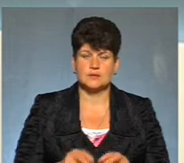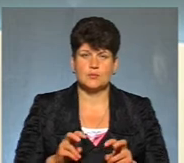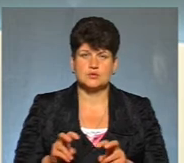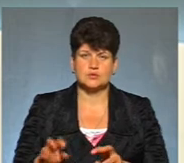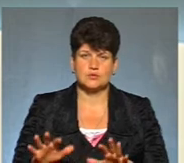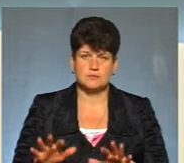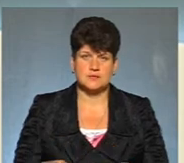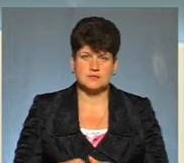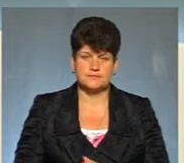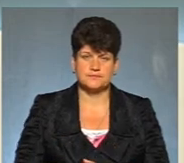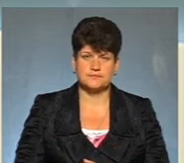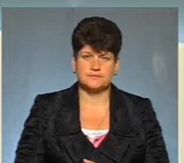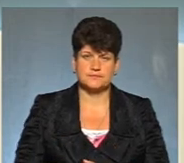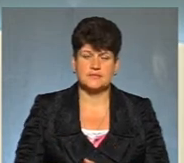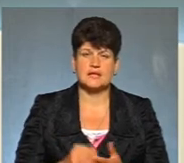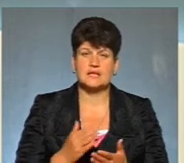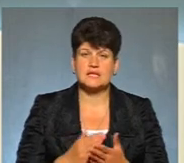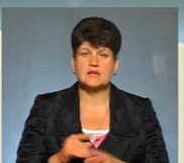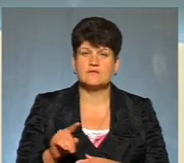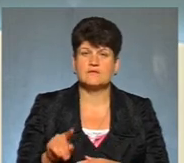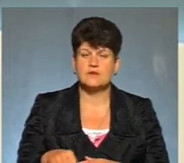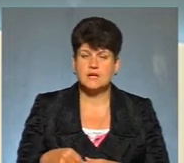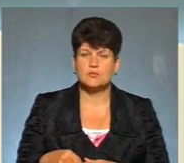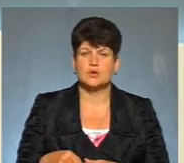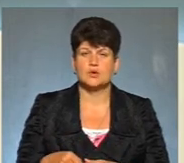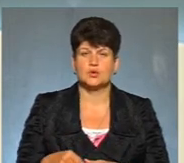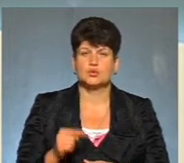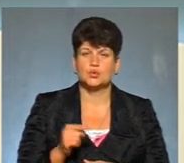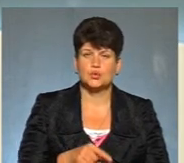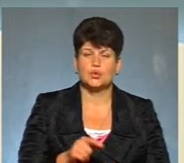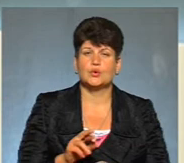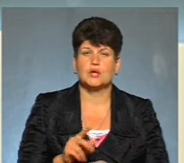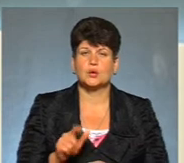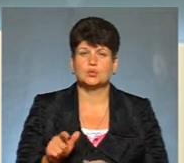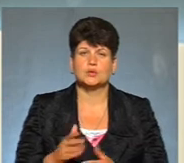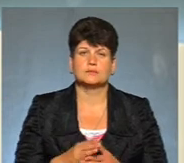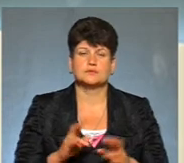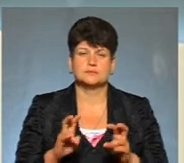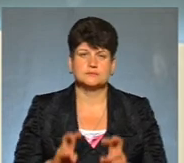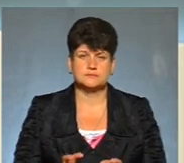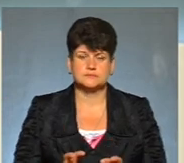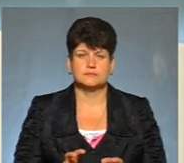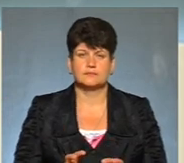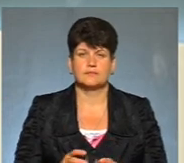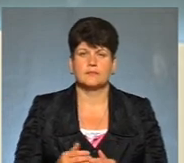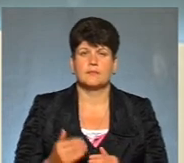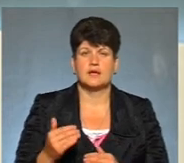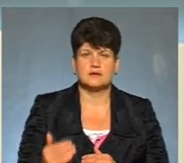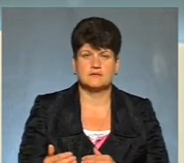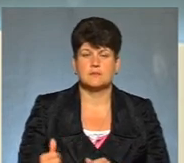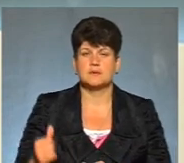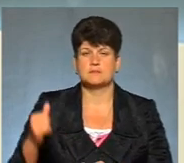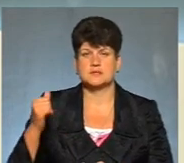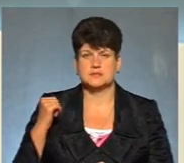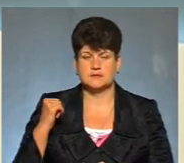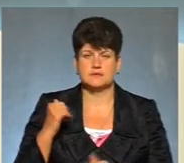посадкових місць. Є вимоги до того, як люди мають розсідатися. Тобто перед вами, після вас